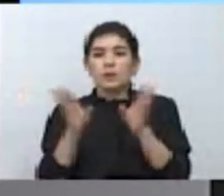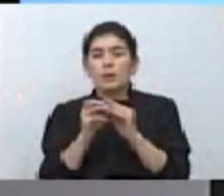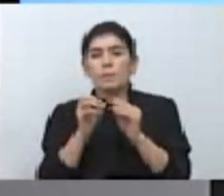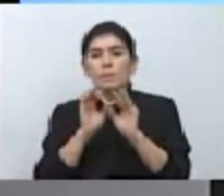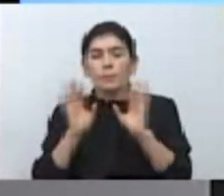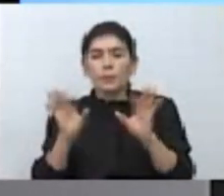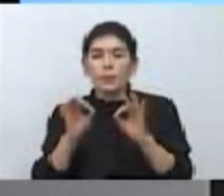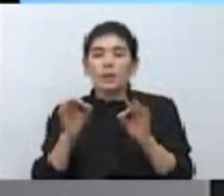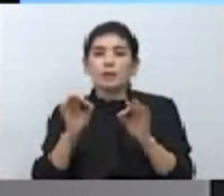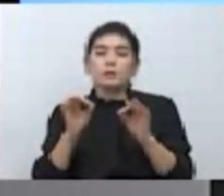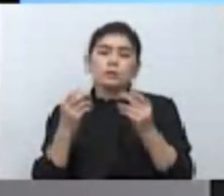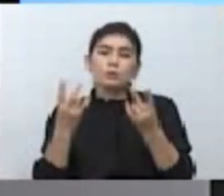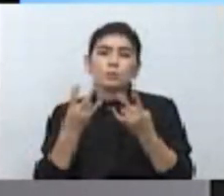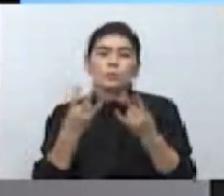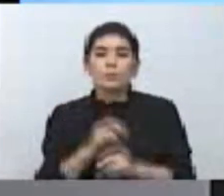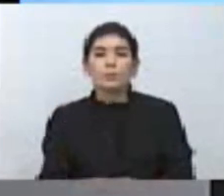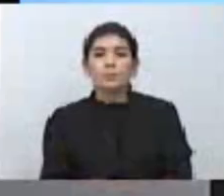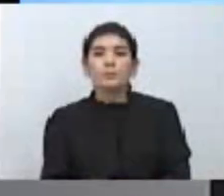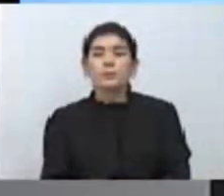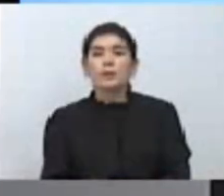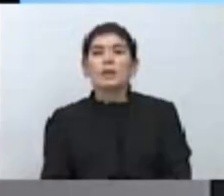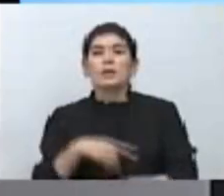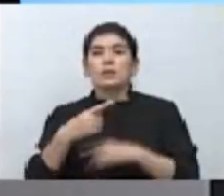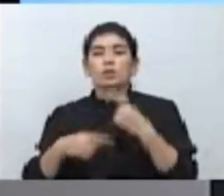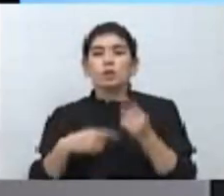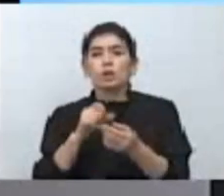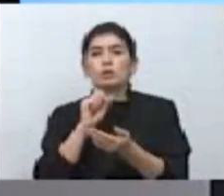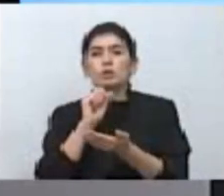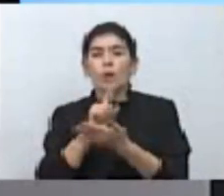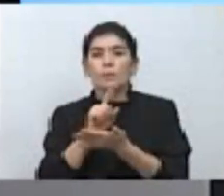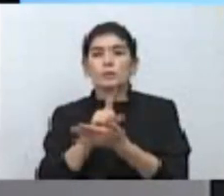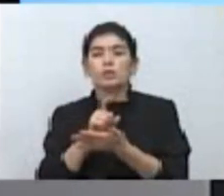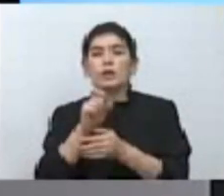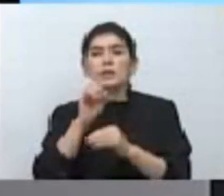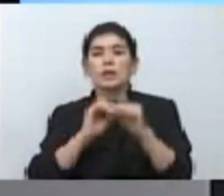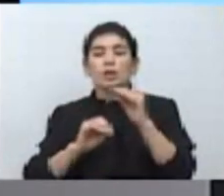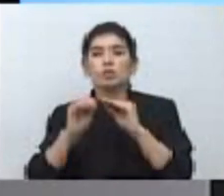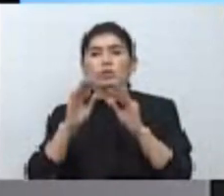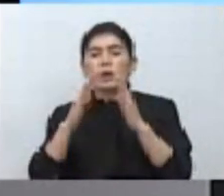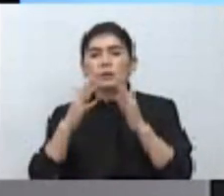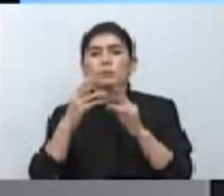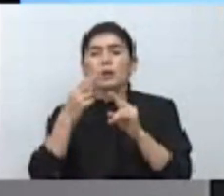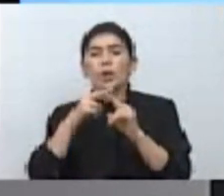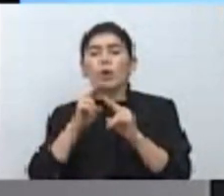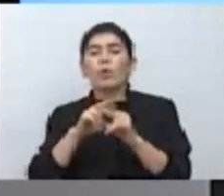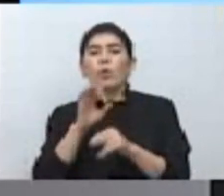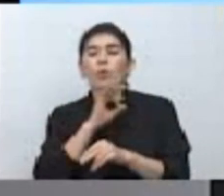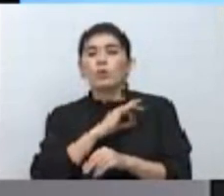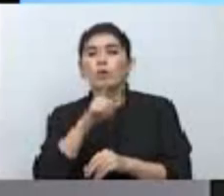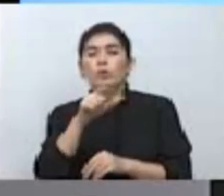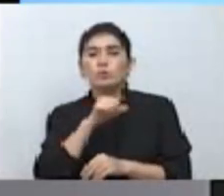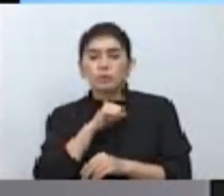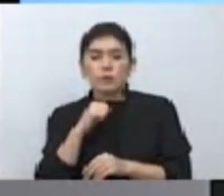gapirib berishingiz mumkin bo'ladi. Keyingi topshirig'imizda o'sha tajriba usulini qo'llagan holatda